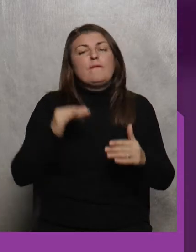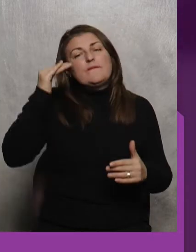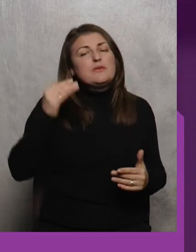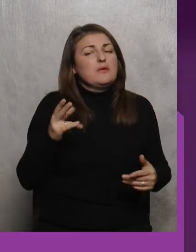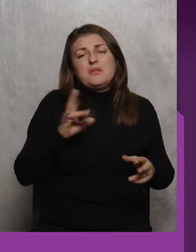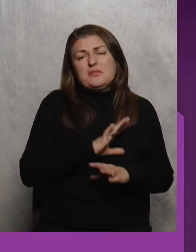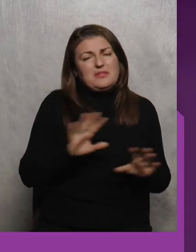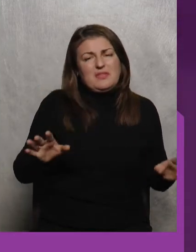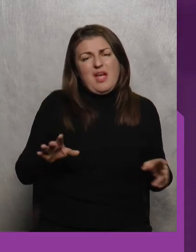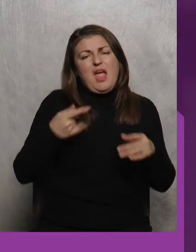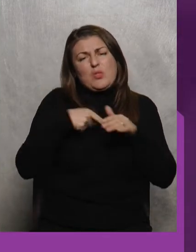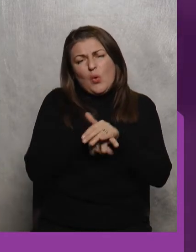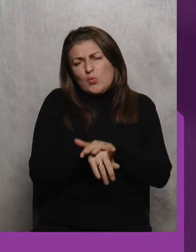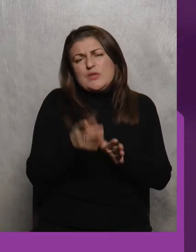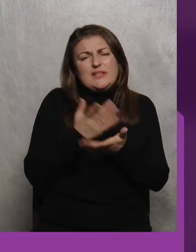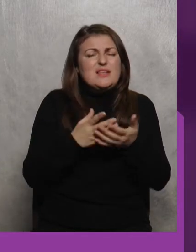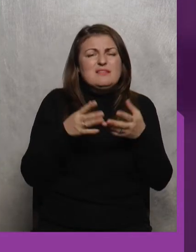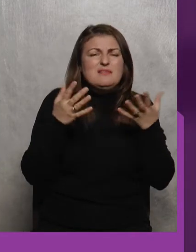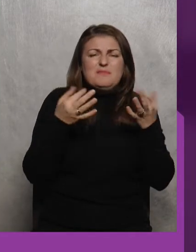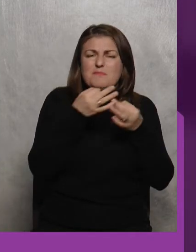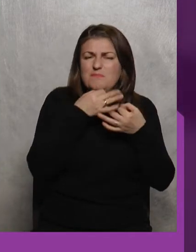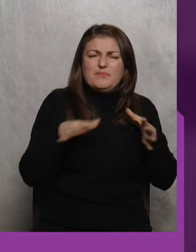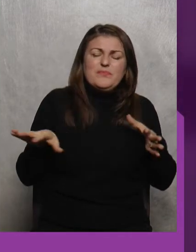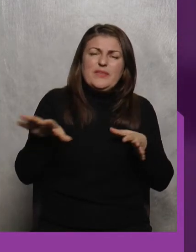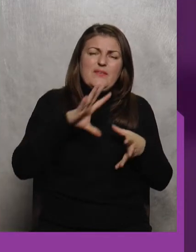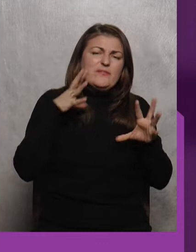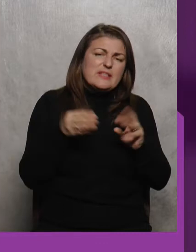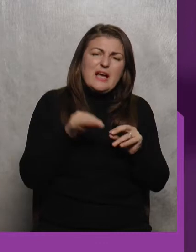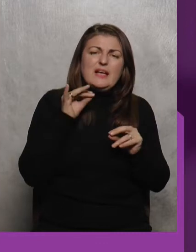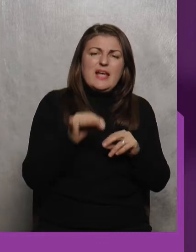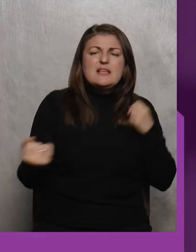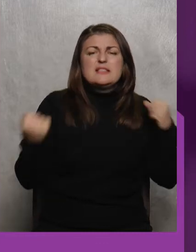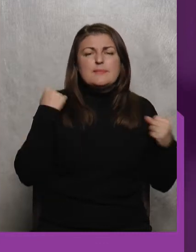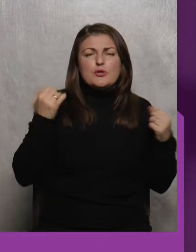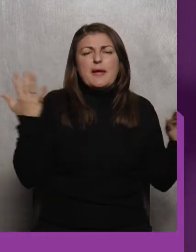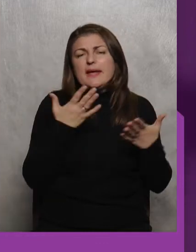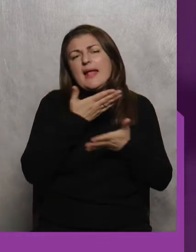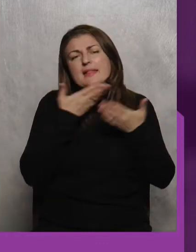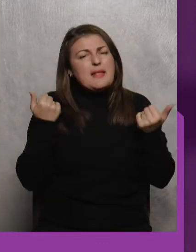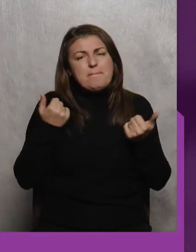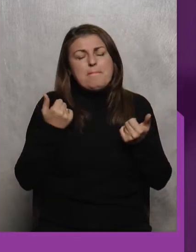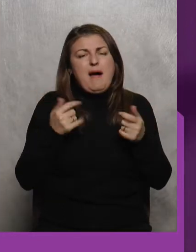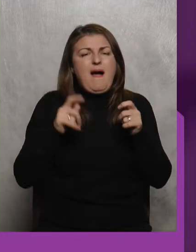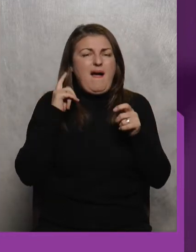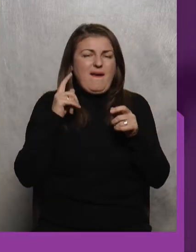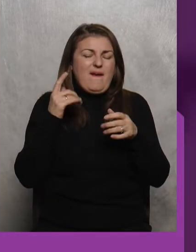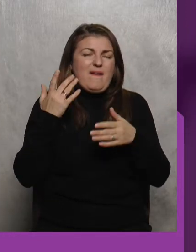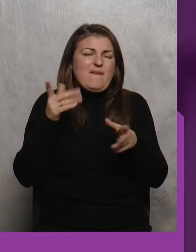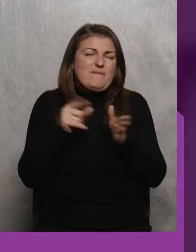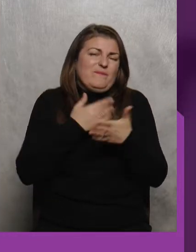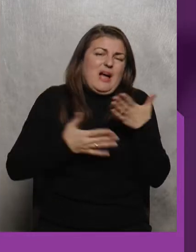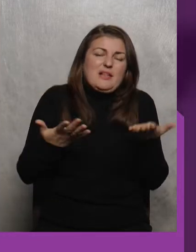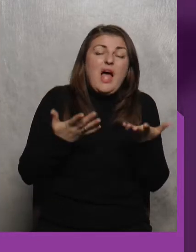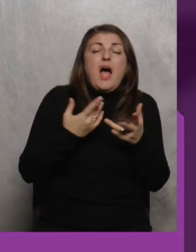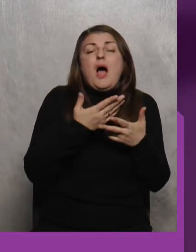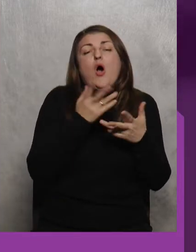Ні, інклюзія є, інклюзія, і борються взагалі із спортсменами, які не мають вад,